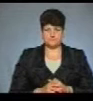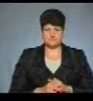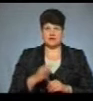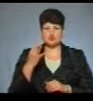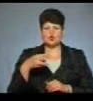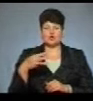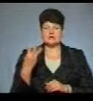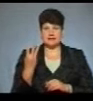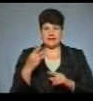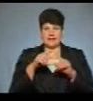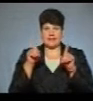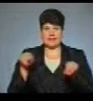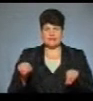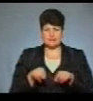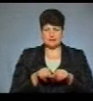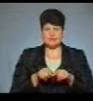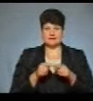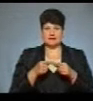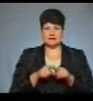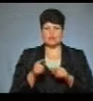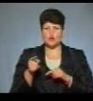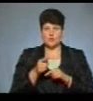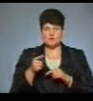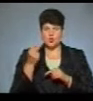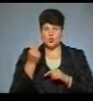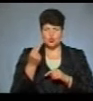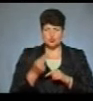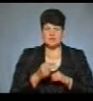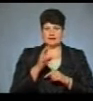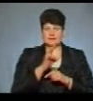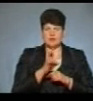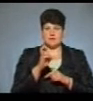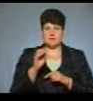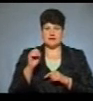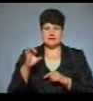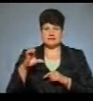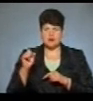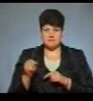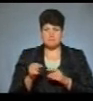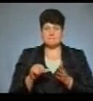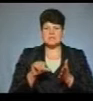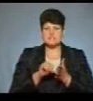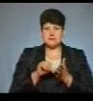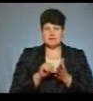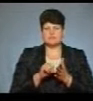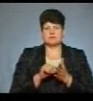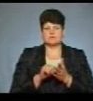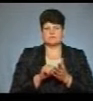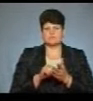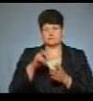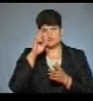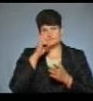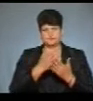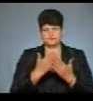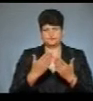43 картини в техніці «Імпасто» тернопільської художниці Наталії Басараб представили в краєзнавчому музеї.